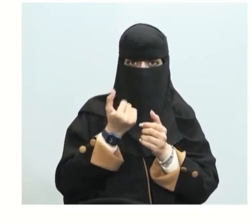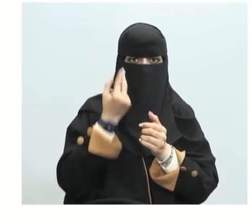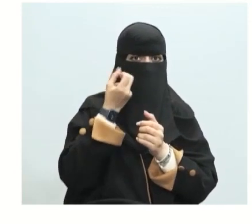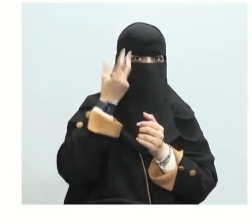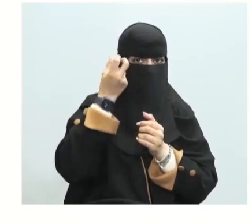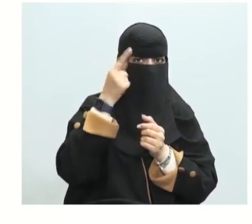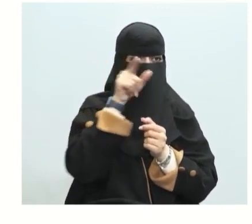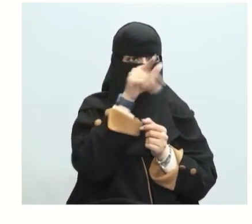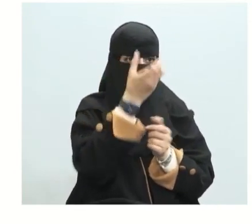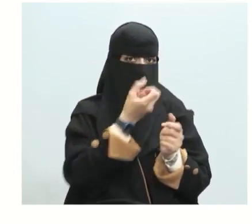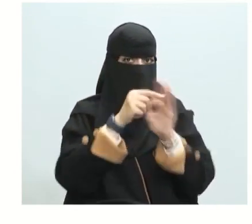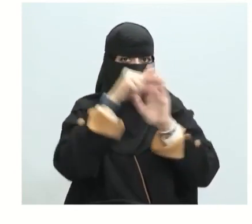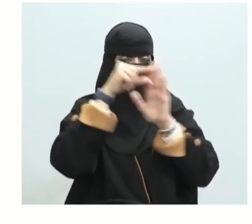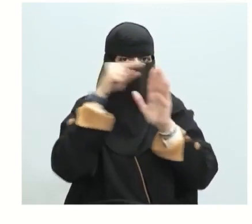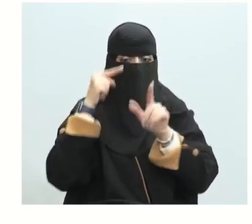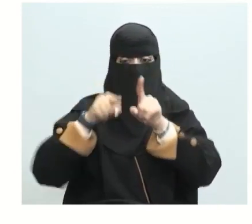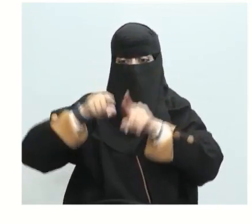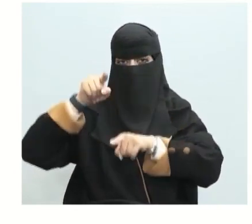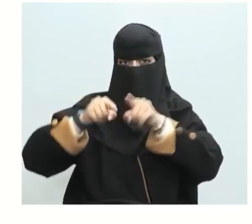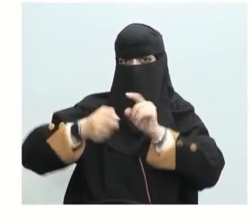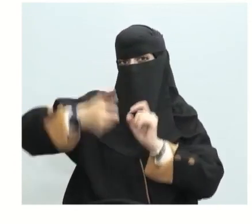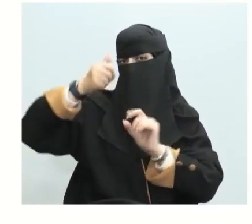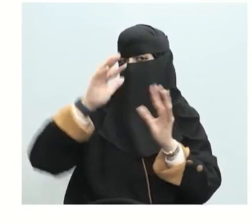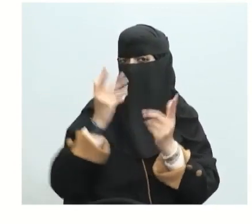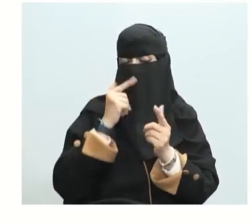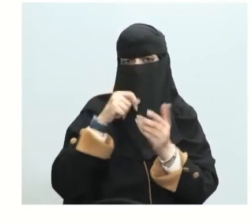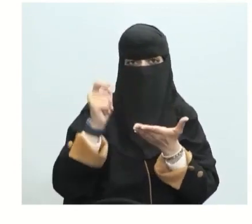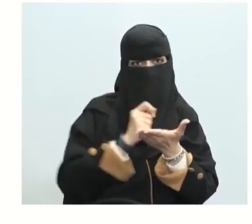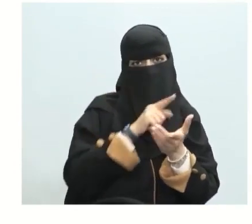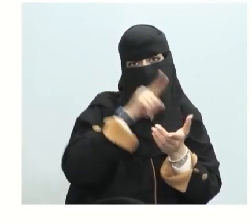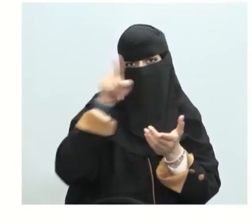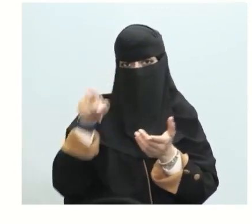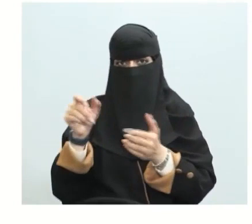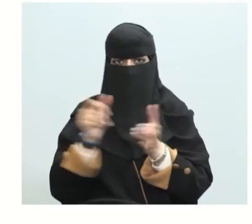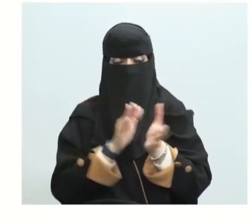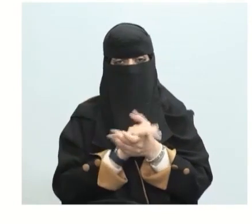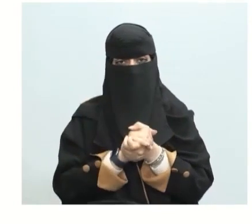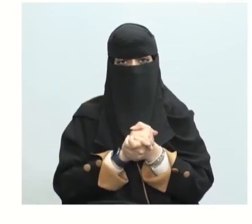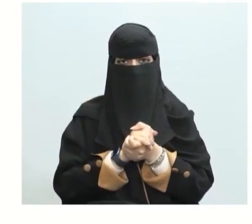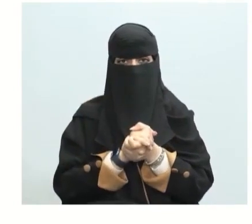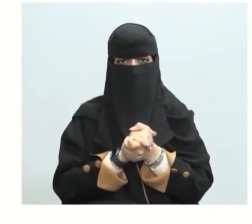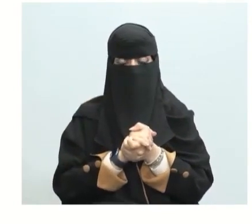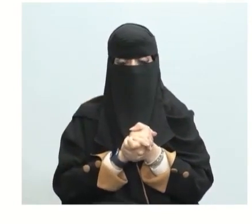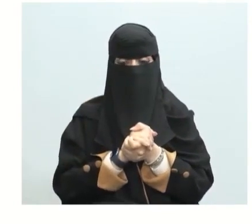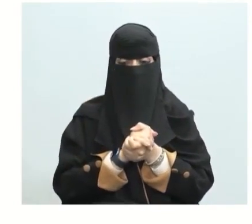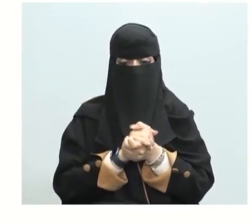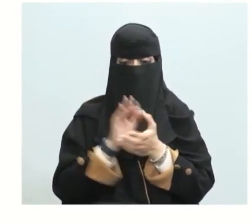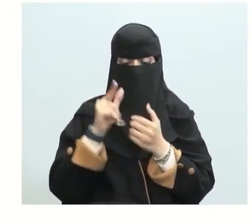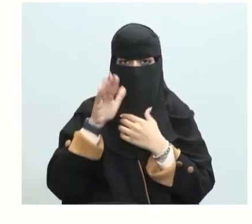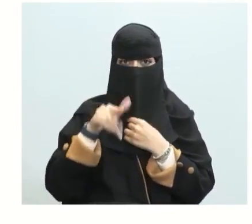كذلك يقترحون عناوين كل يقترح ثم يعني انظر الى ما كتبه زميلك وكذلك زميلك ينظر الى ما كتبه كتبته انت